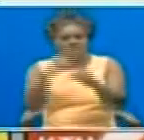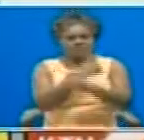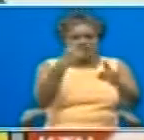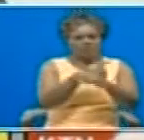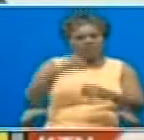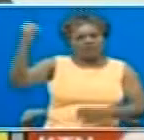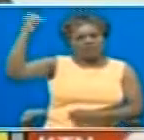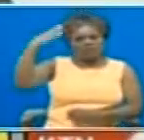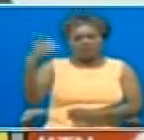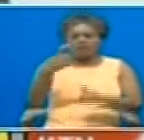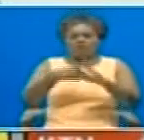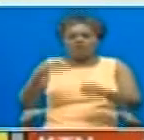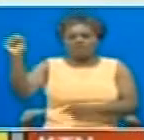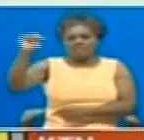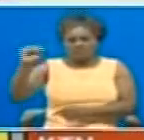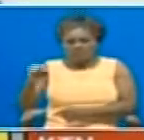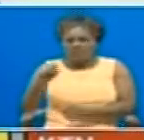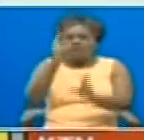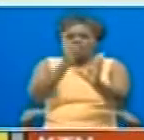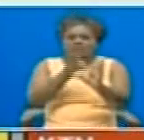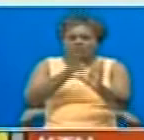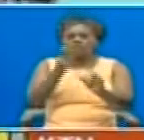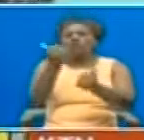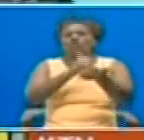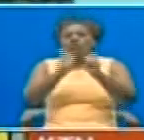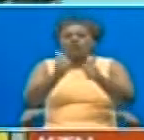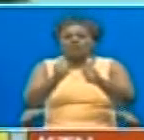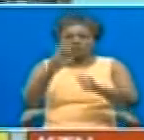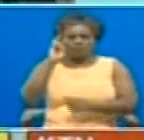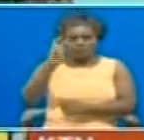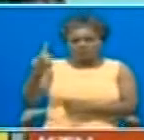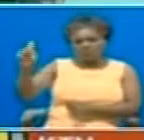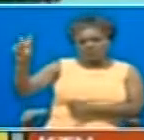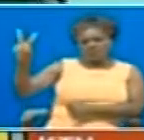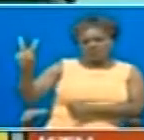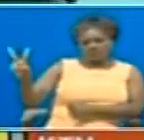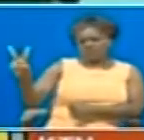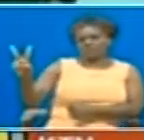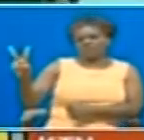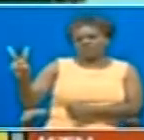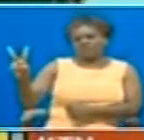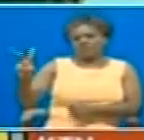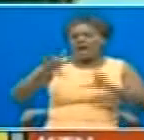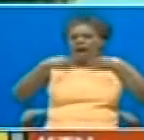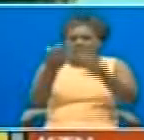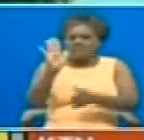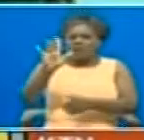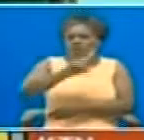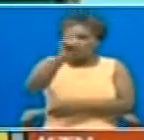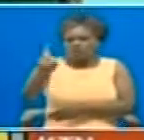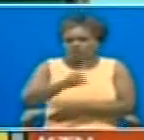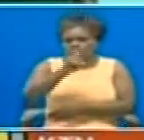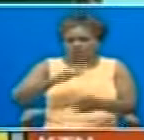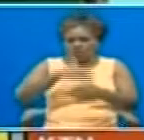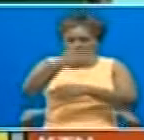elektroniki kutoka kwa kampuni ya Samsung. Walioshiriki shindano hilo walitakiwa kutizama runinga ya KTN kisha kujibu maswali baada ya